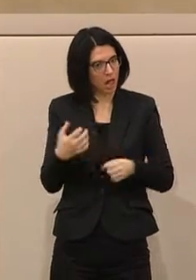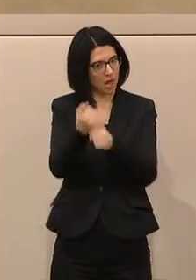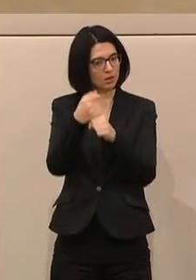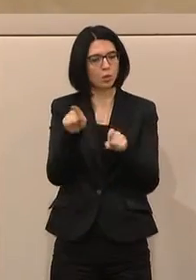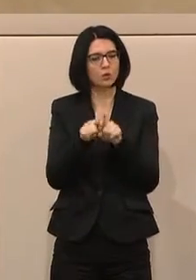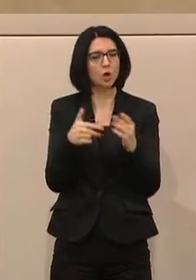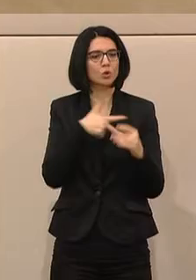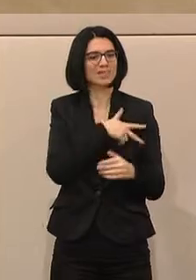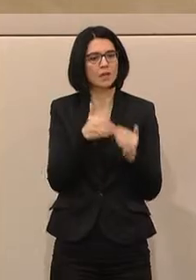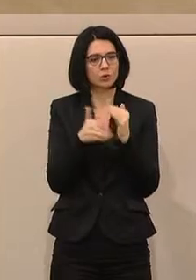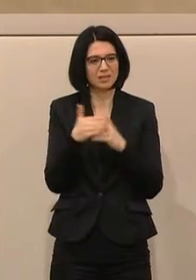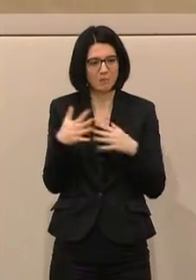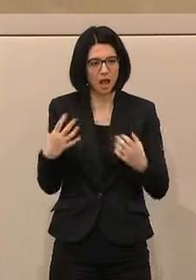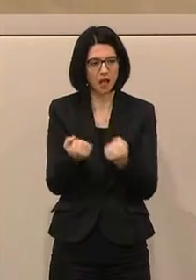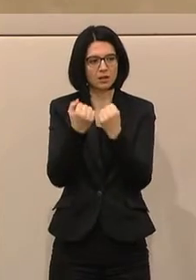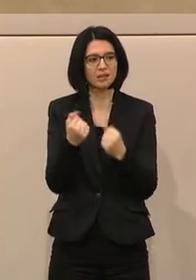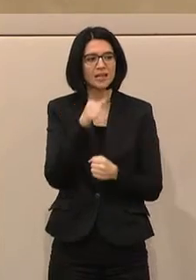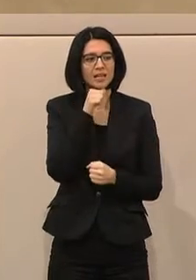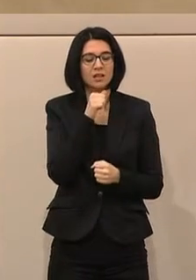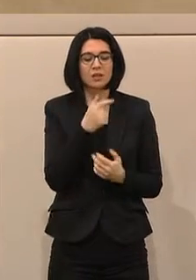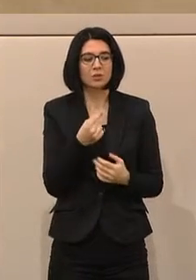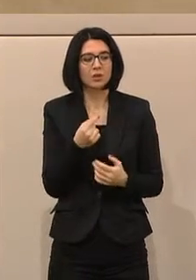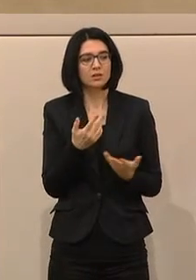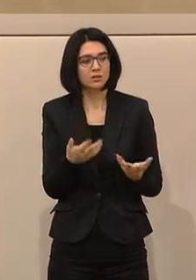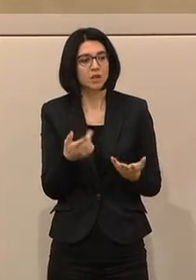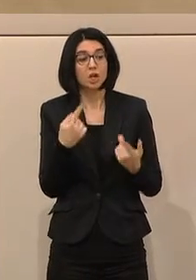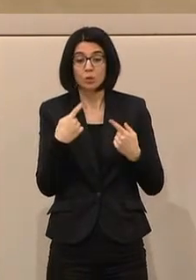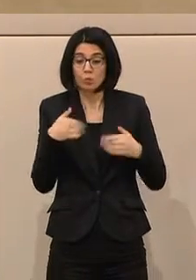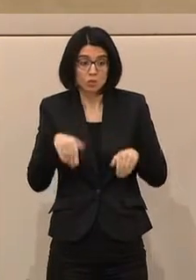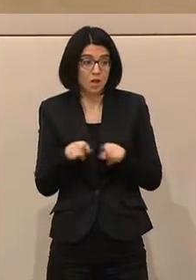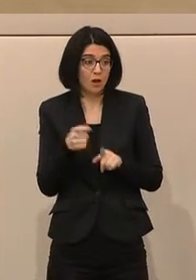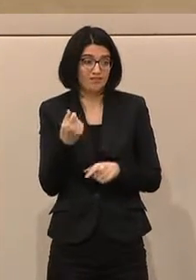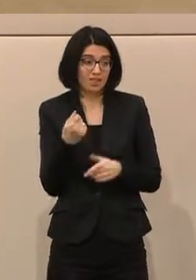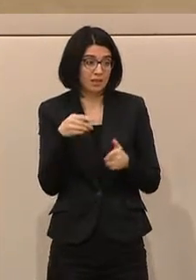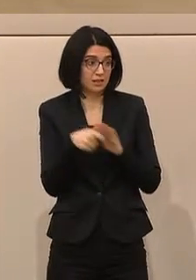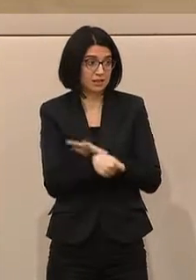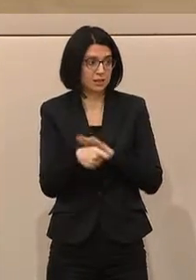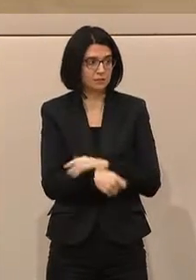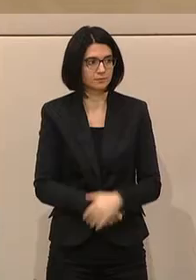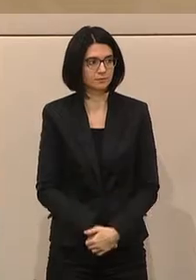Erhalt unseres Sozialsystems, das nicht nur in Anspruch genommen, sondern auch finanziert werden muss.